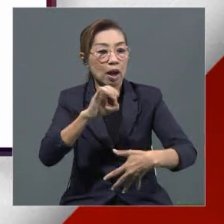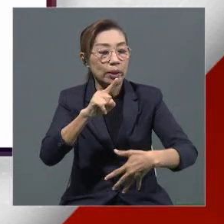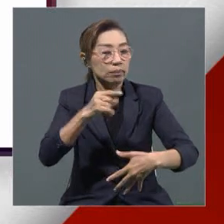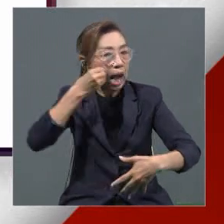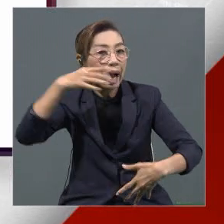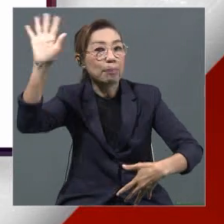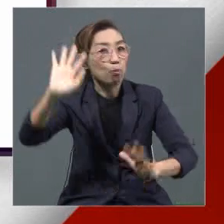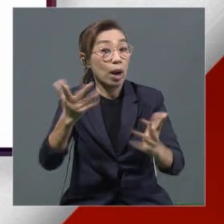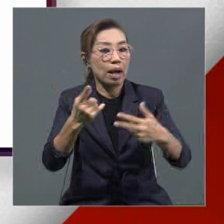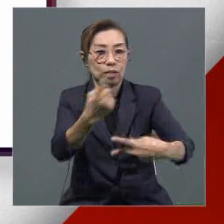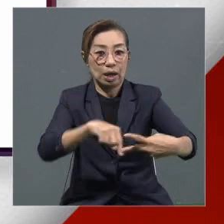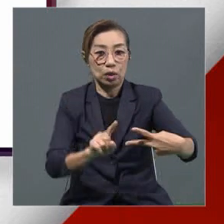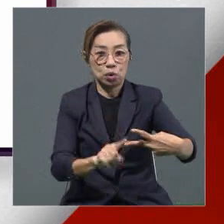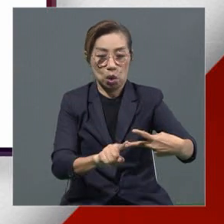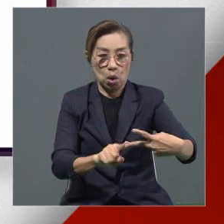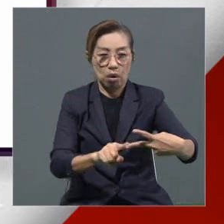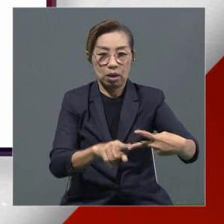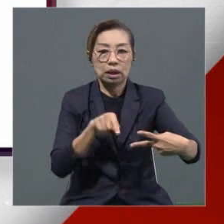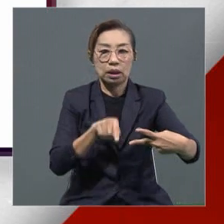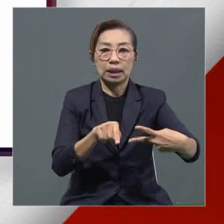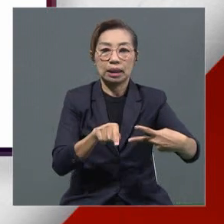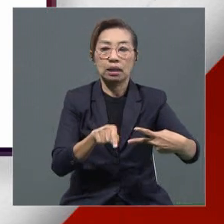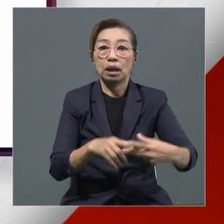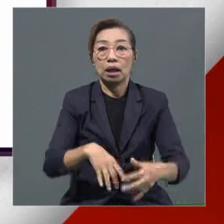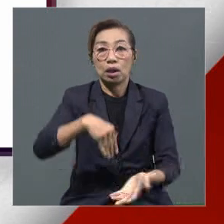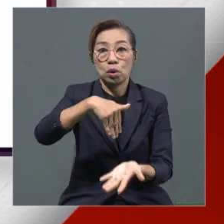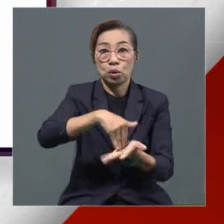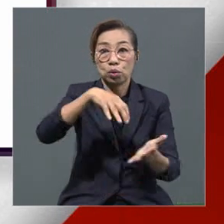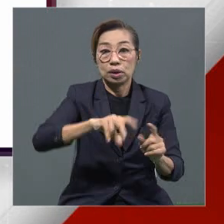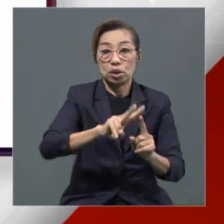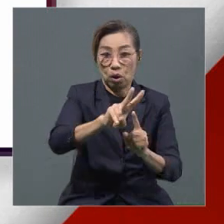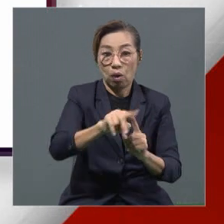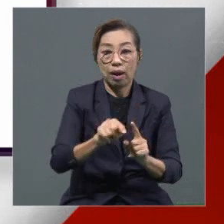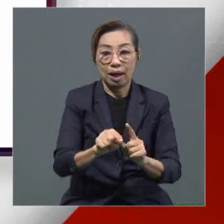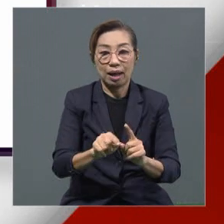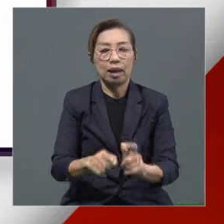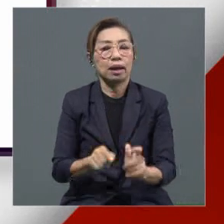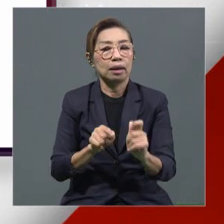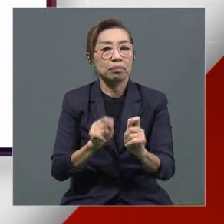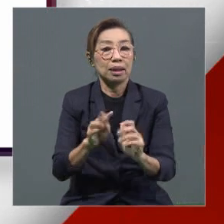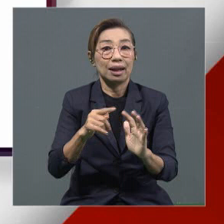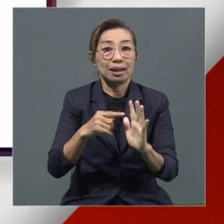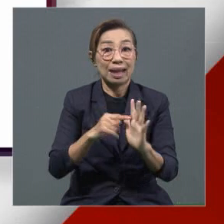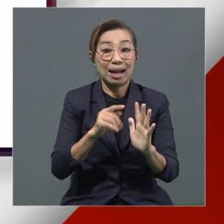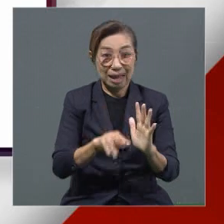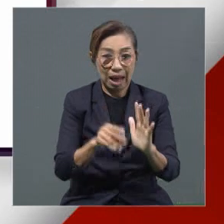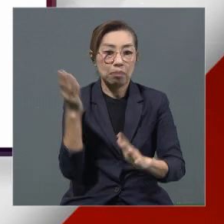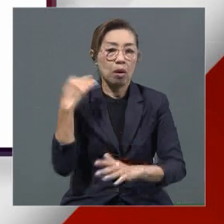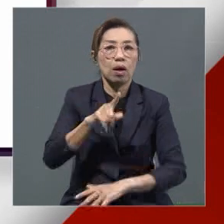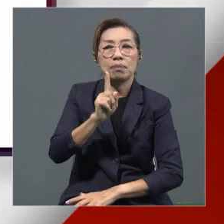ยส่วนจุดที่2คือพื้นที่ปลอดภัยชั่วคราวท่าทรายรุจิราตำบลท่าสายลวดอำเภอแม่สอดยอดเดิมตร